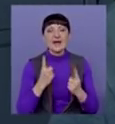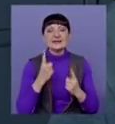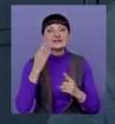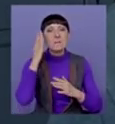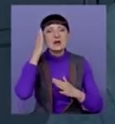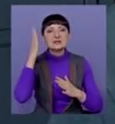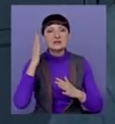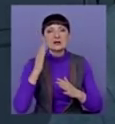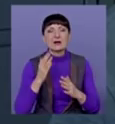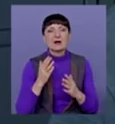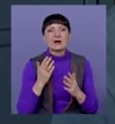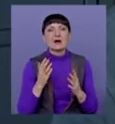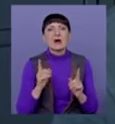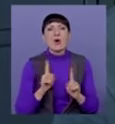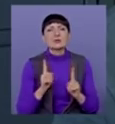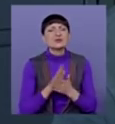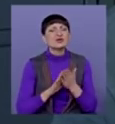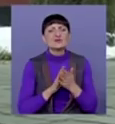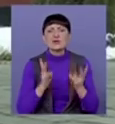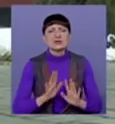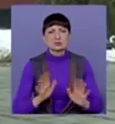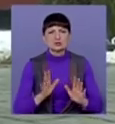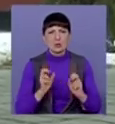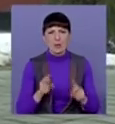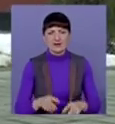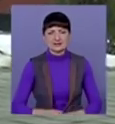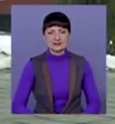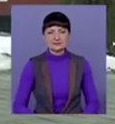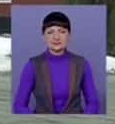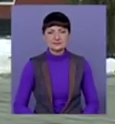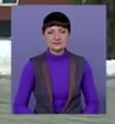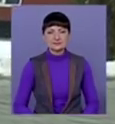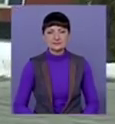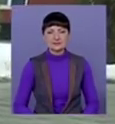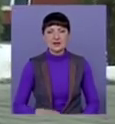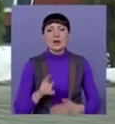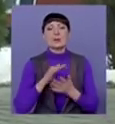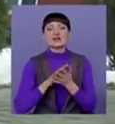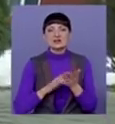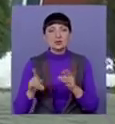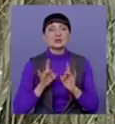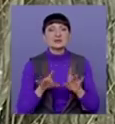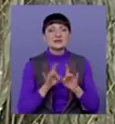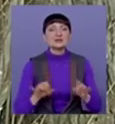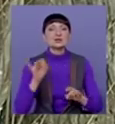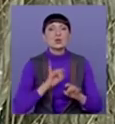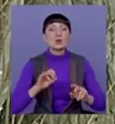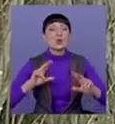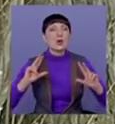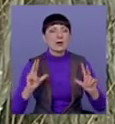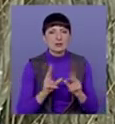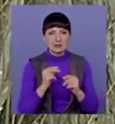– это хоть бы ничего не случилось. Пассажиры продолжают делиться историями удивительных